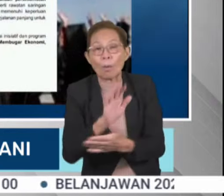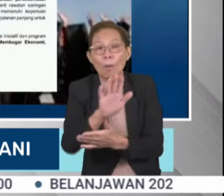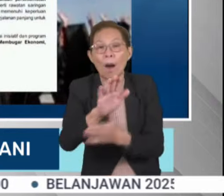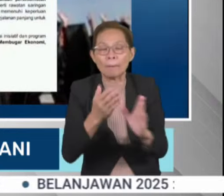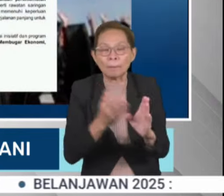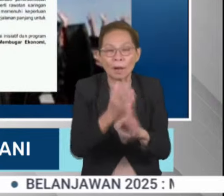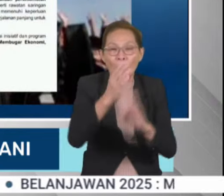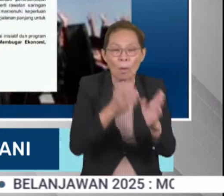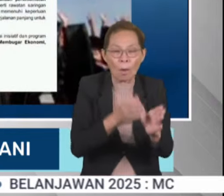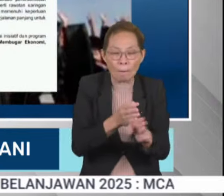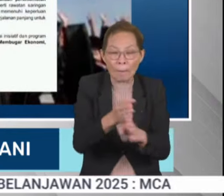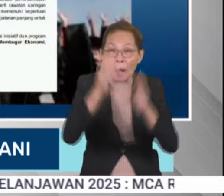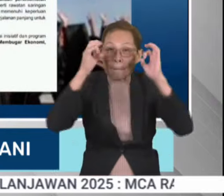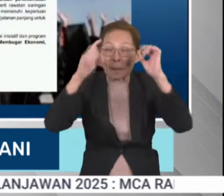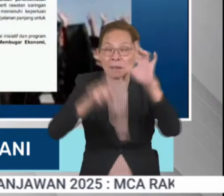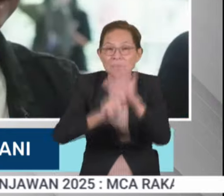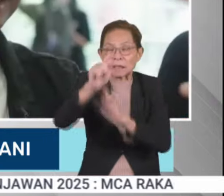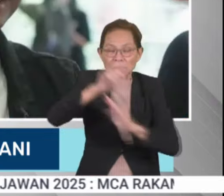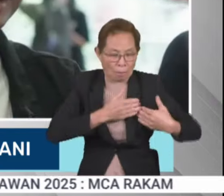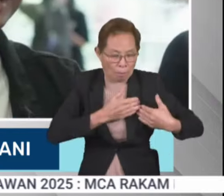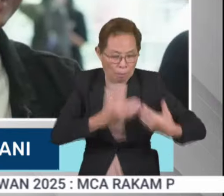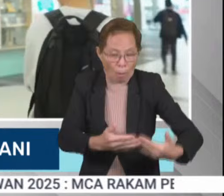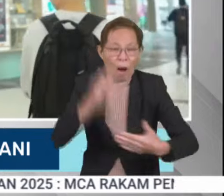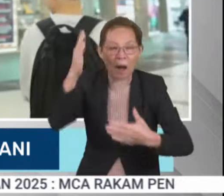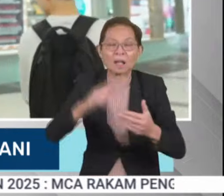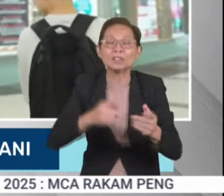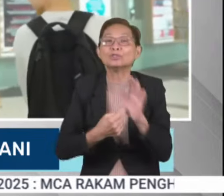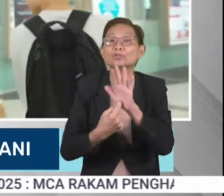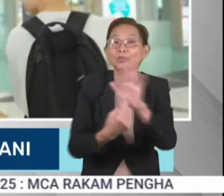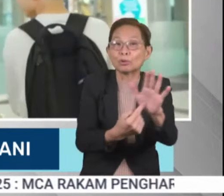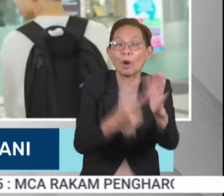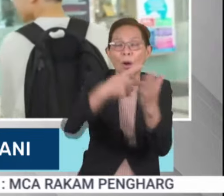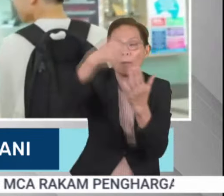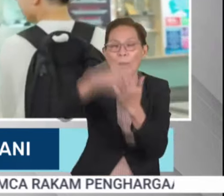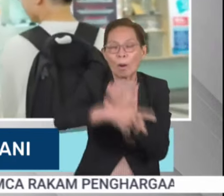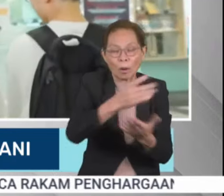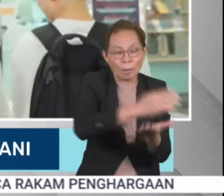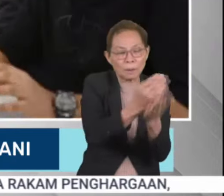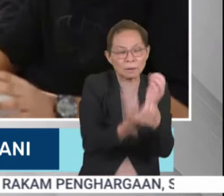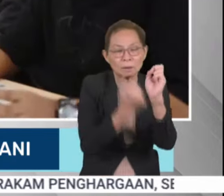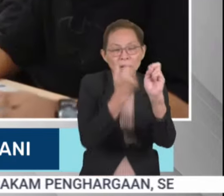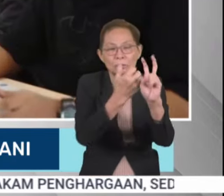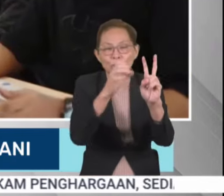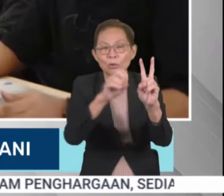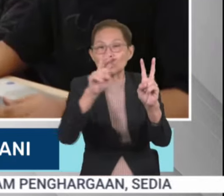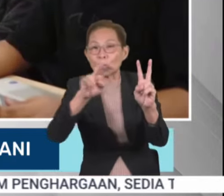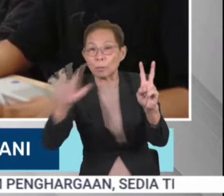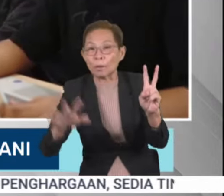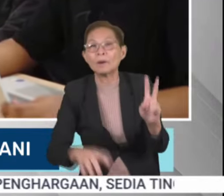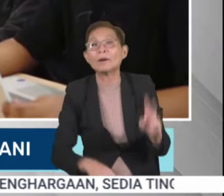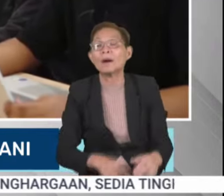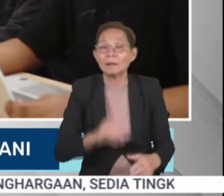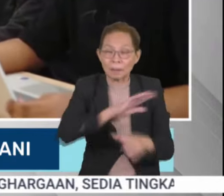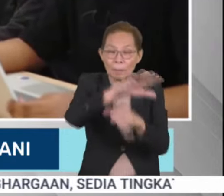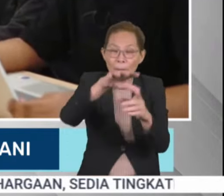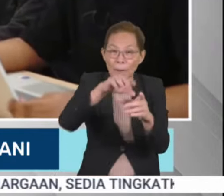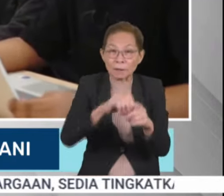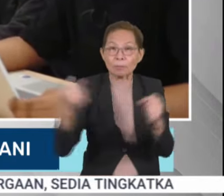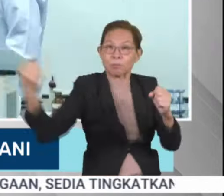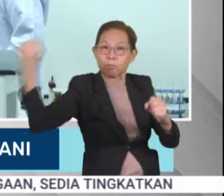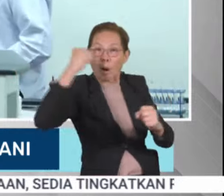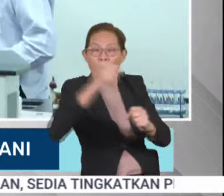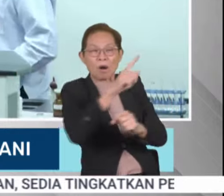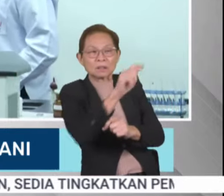melalui bidang pendidikan tinggi. Komitmen tersebut akan diterjemah melalui inisiatif belanjawan 2025. Ini antaranya termasuk